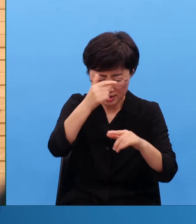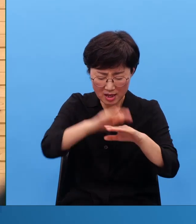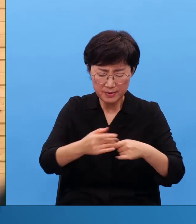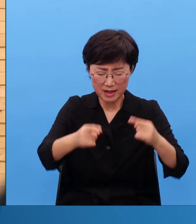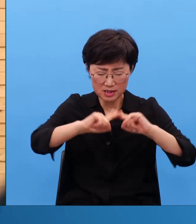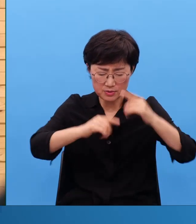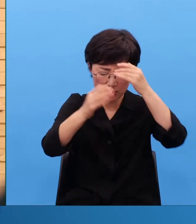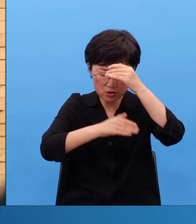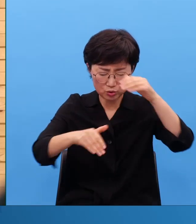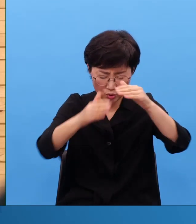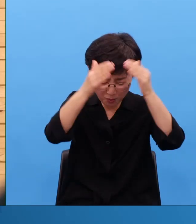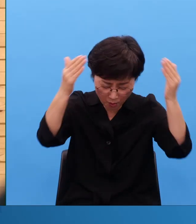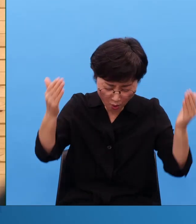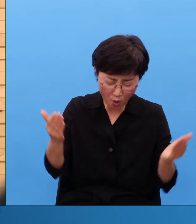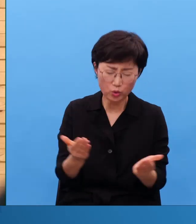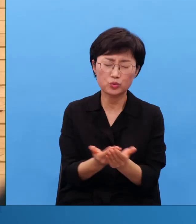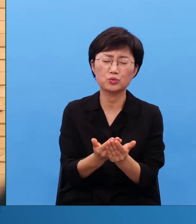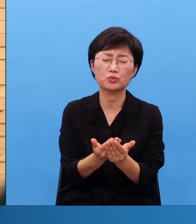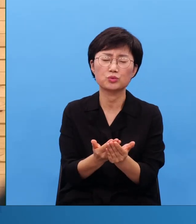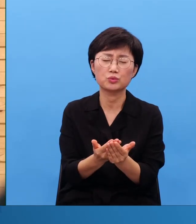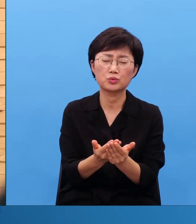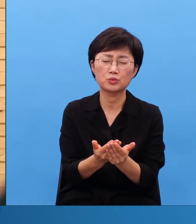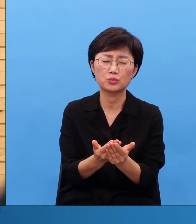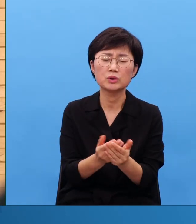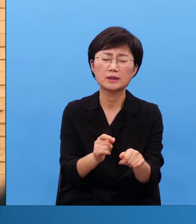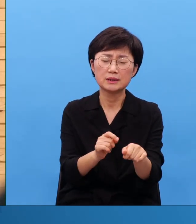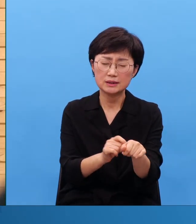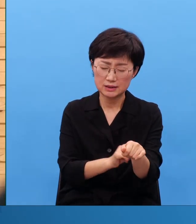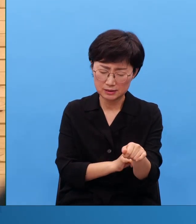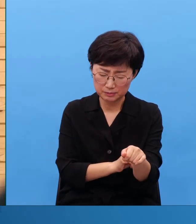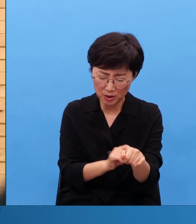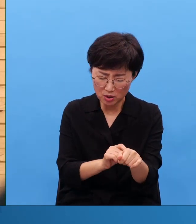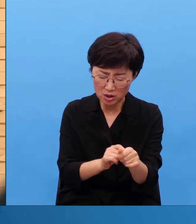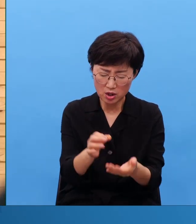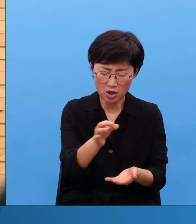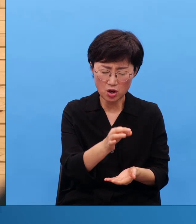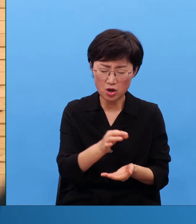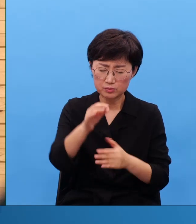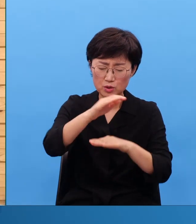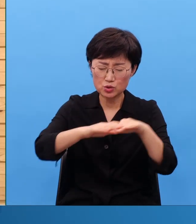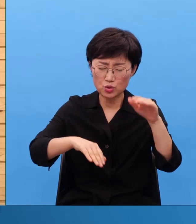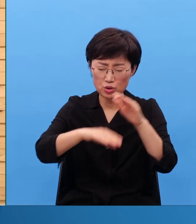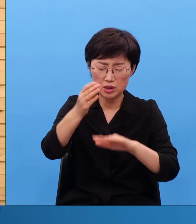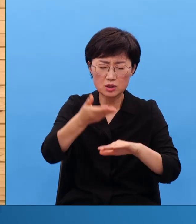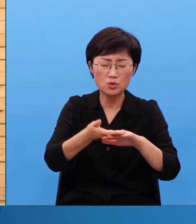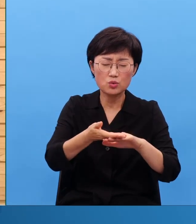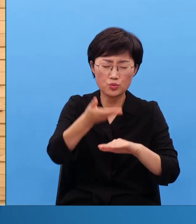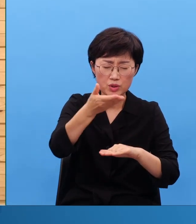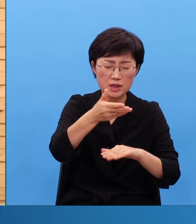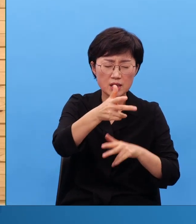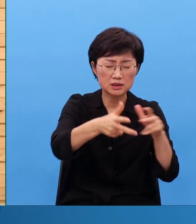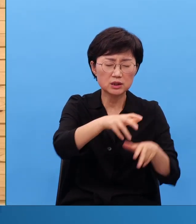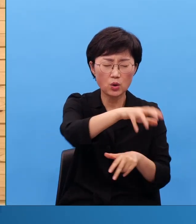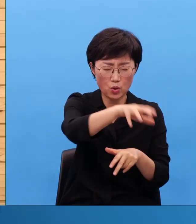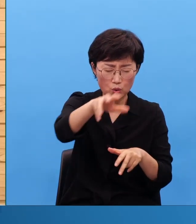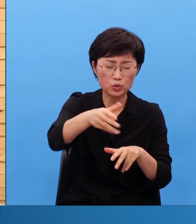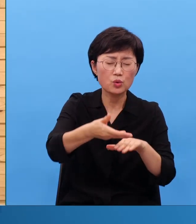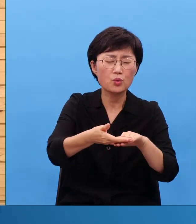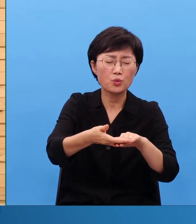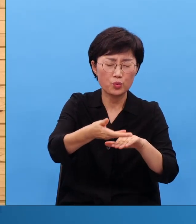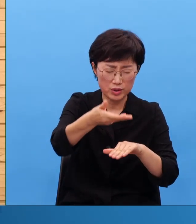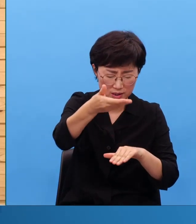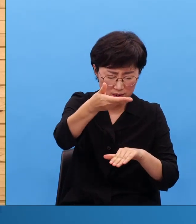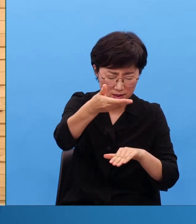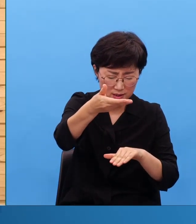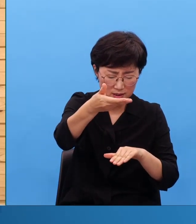heads of all of your people who gives you worship, 특별히 예물 드린 손길과 그 산업 위에 especially upon their hands that have